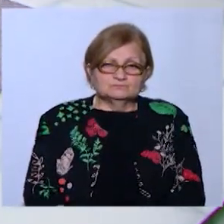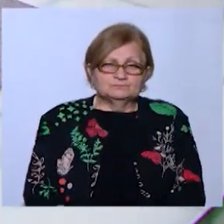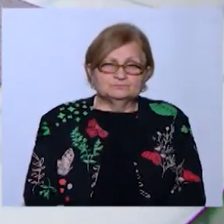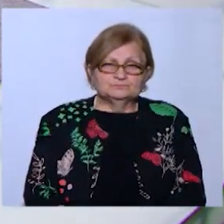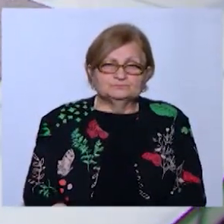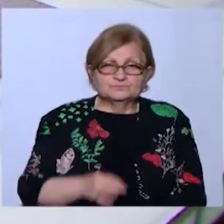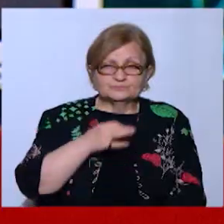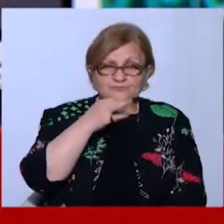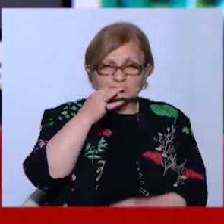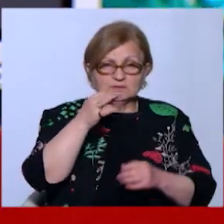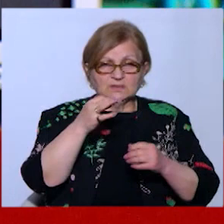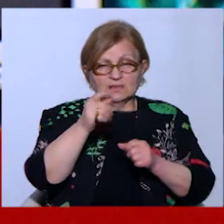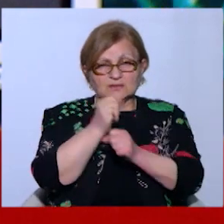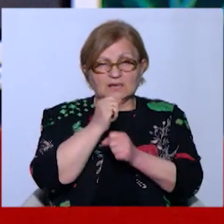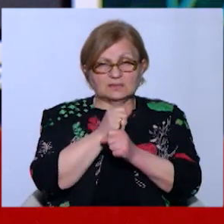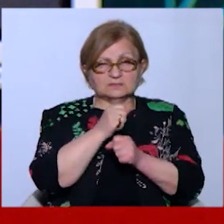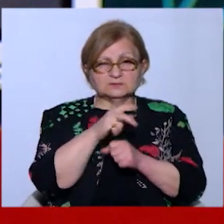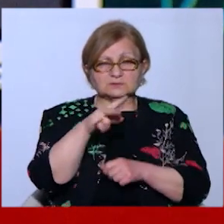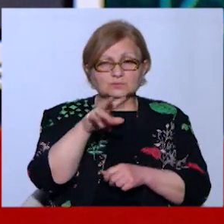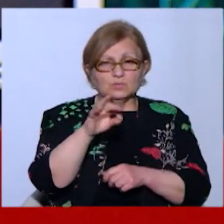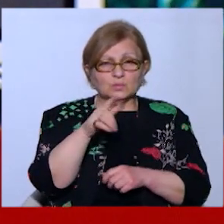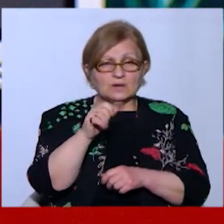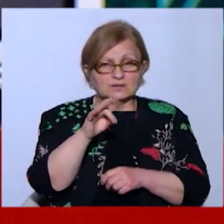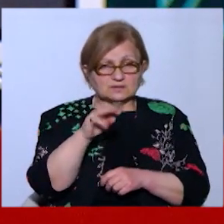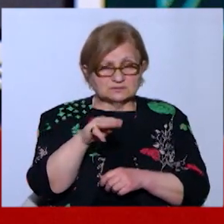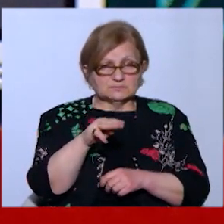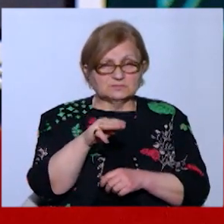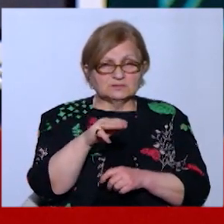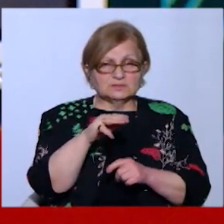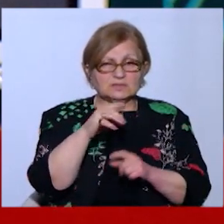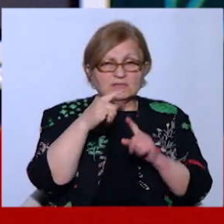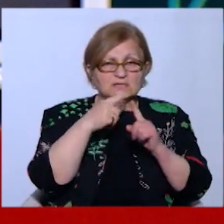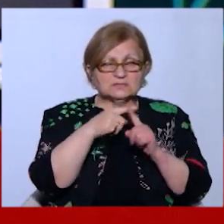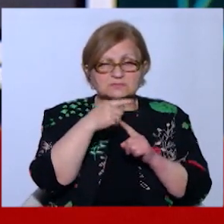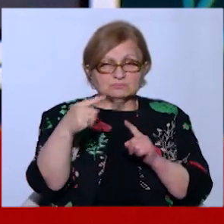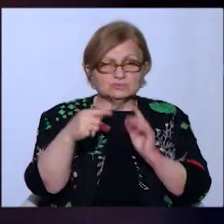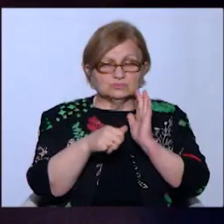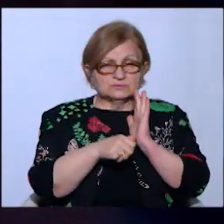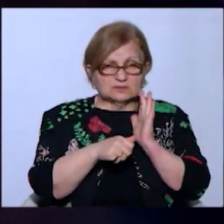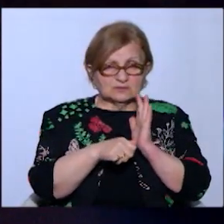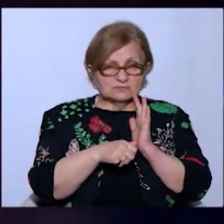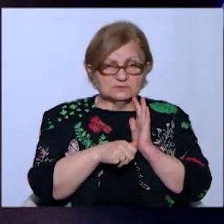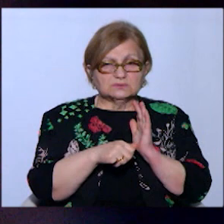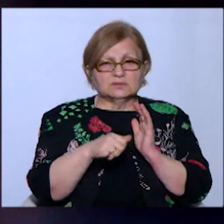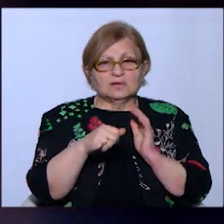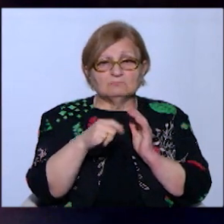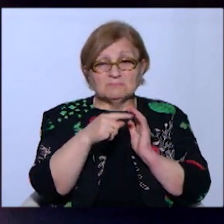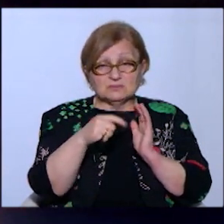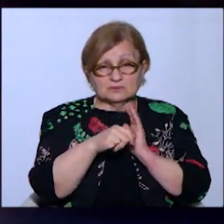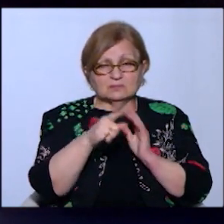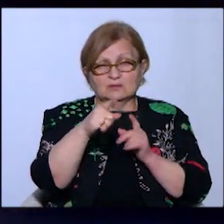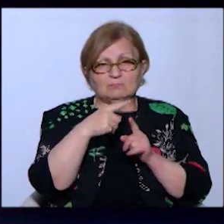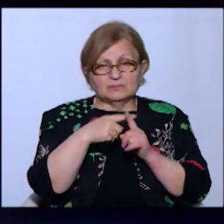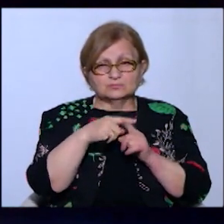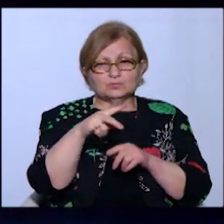ამოხსენით განტოლება. ლოგარითმი 2-ის ფუძით x - 6-დან პლუს ლოგარითმი 2-ის ფუძით x